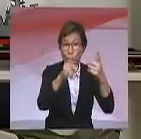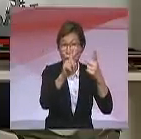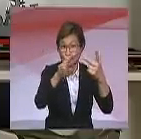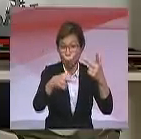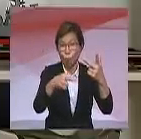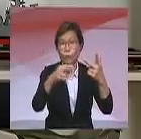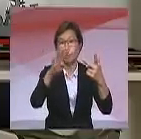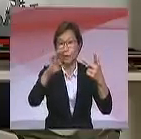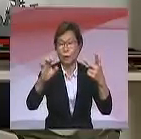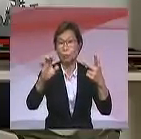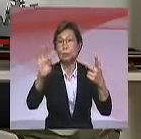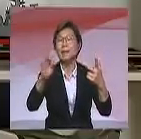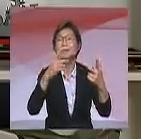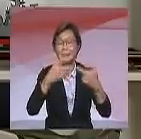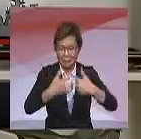1,409 kilang,